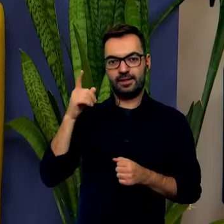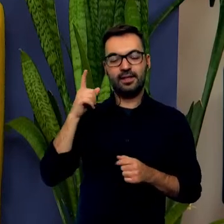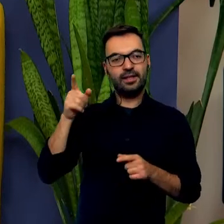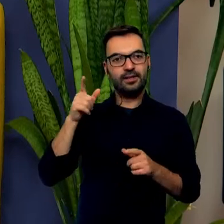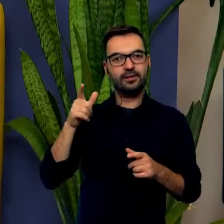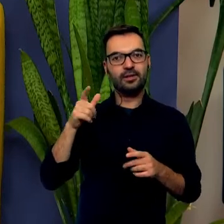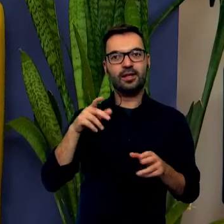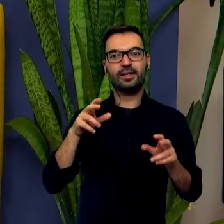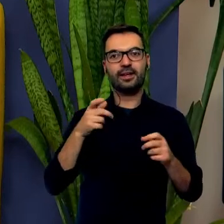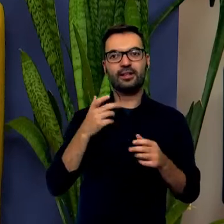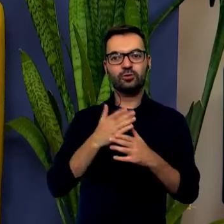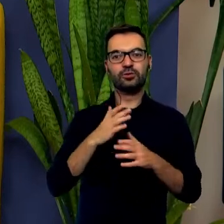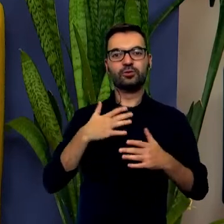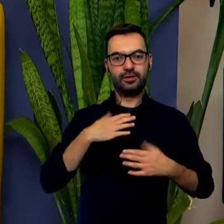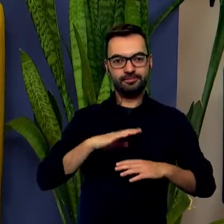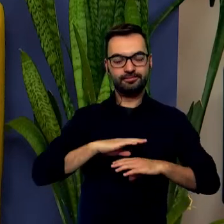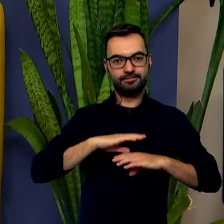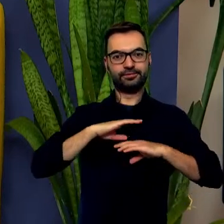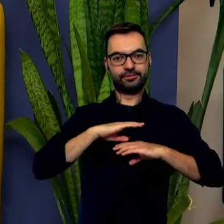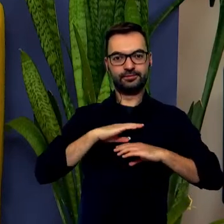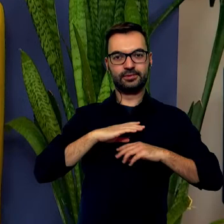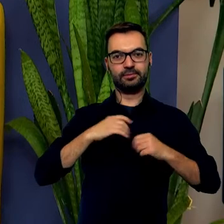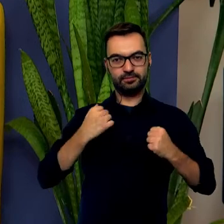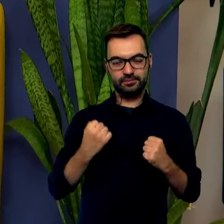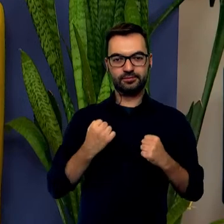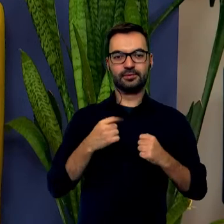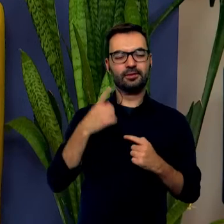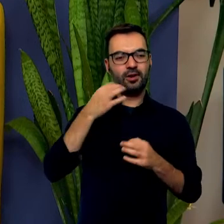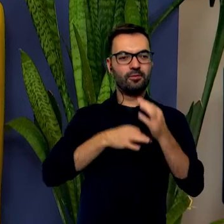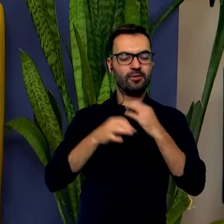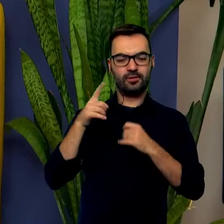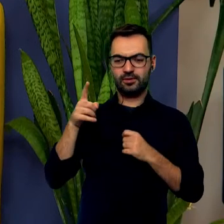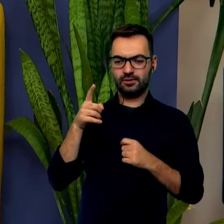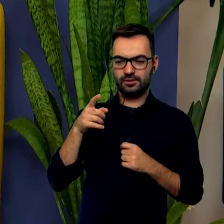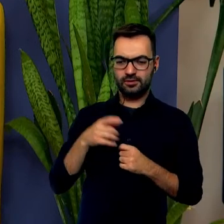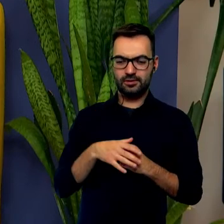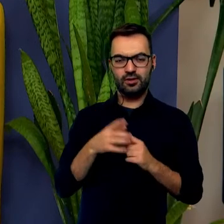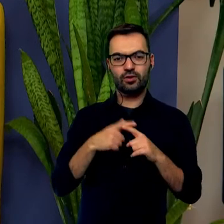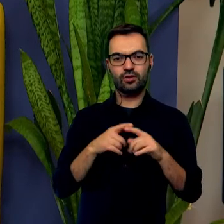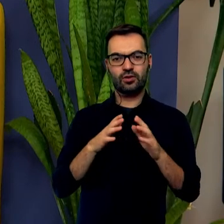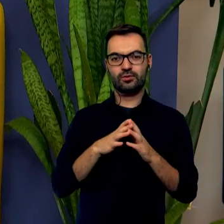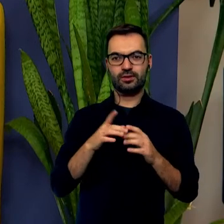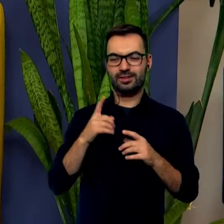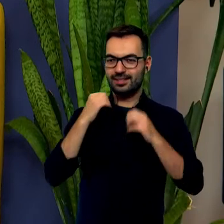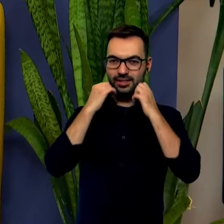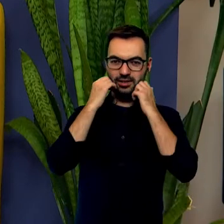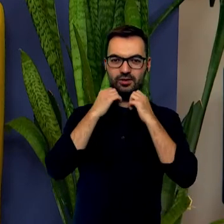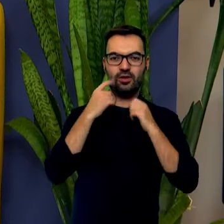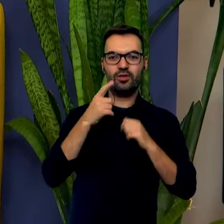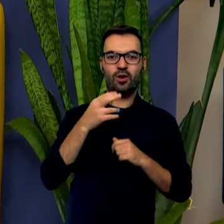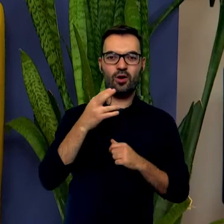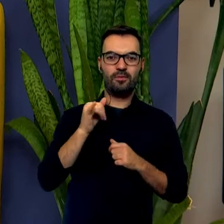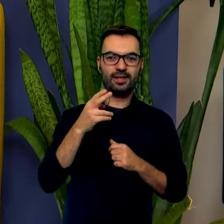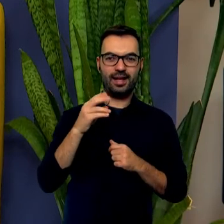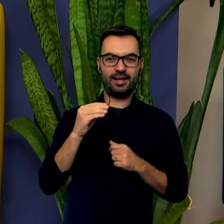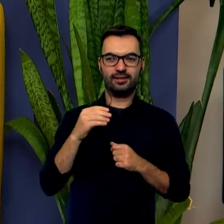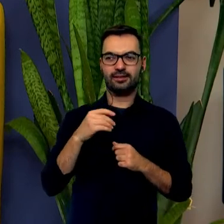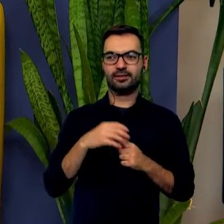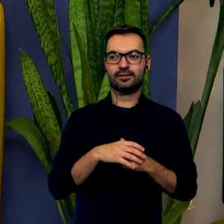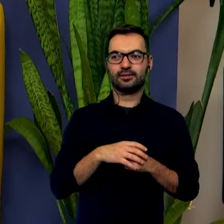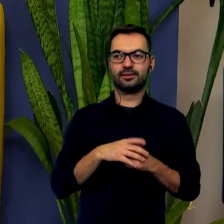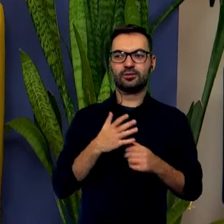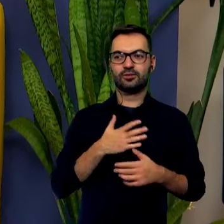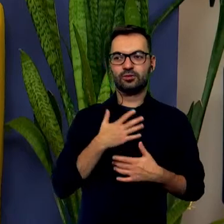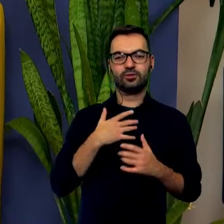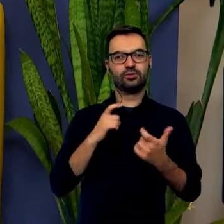właściwym miejscu. I przypomina mi się ta opowieść twoja o Dominika, o kościele dominikanów, to chyba w Gdańsku było, kiedy